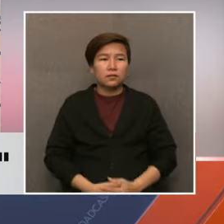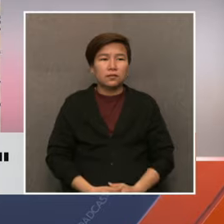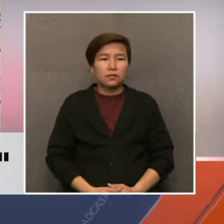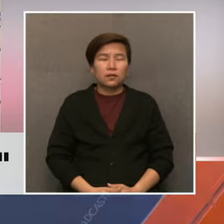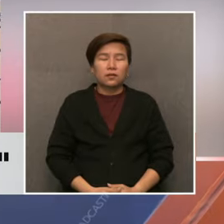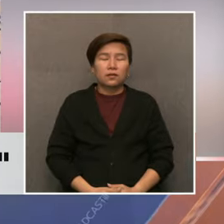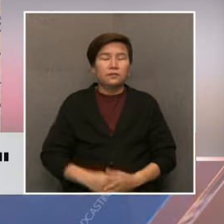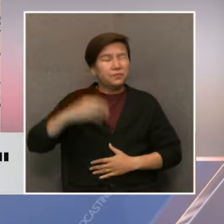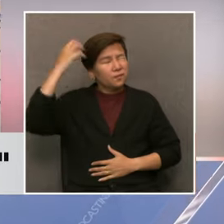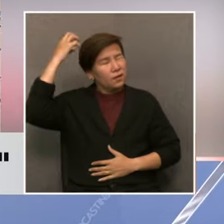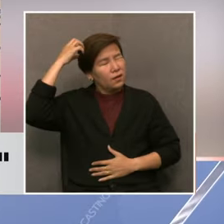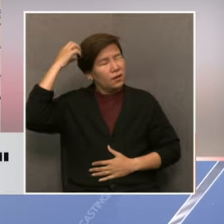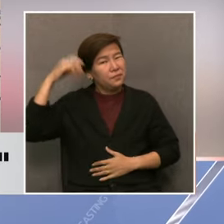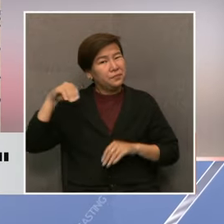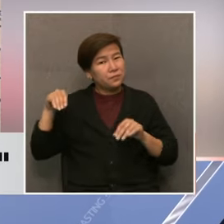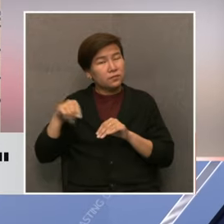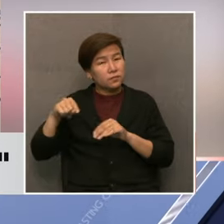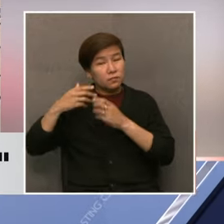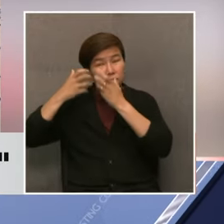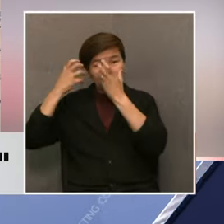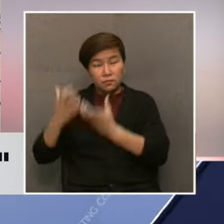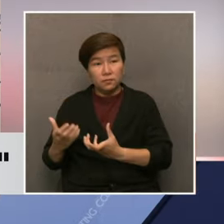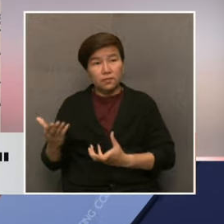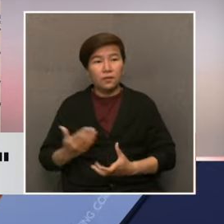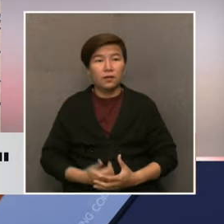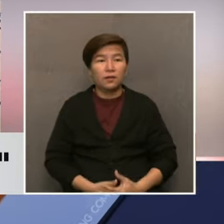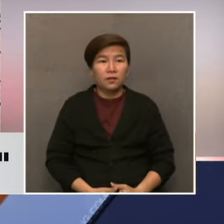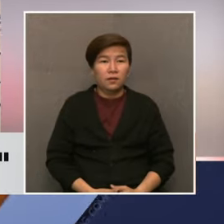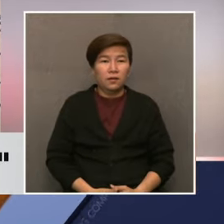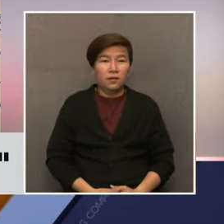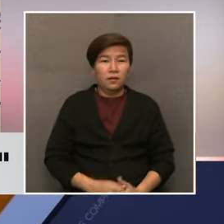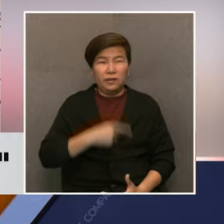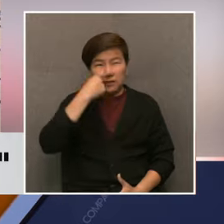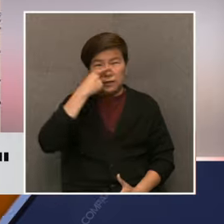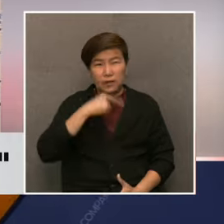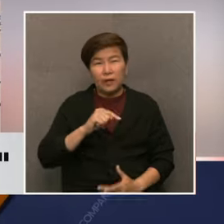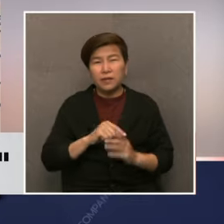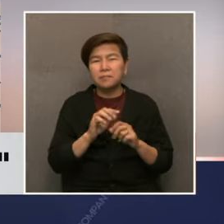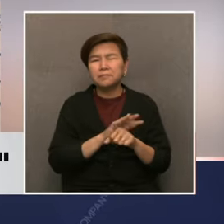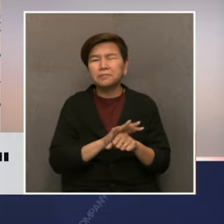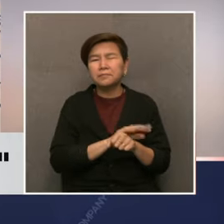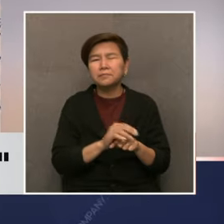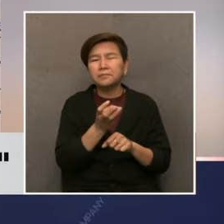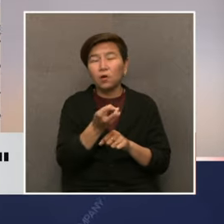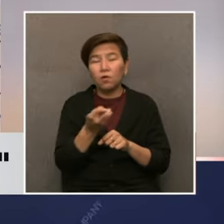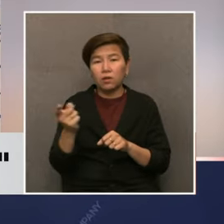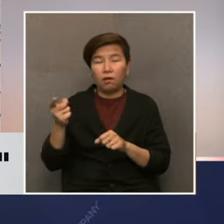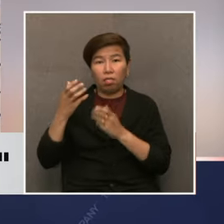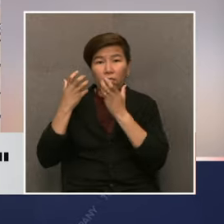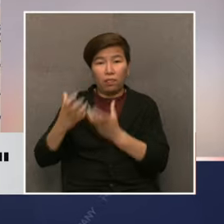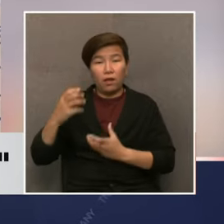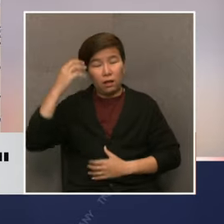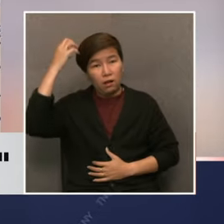ประเทศลาวนะครับอันนั้นหนักหน่วงกว่าบ้านเรานะครับเพราะว่าบ้านเรานี่คือแค่โดนขอบของมันนะครับแต่ว่าในบริเวณสปป.ล